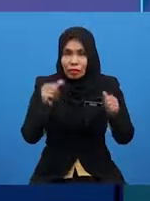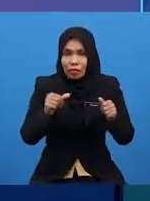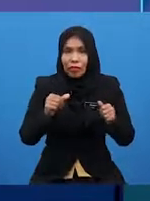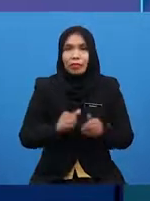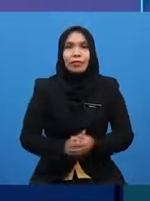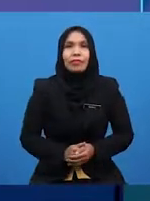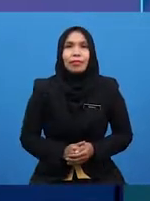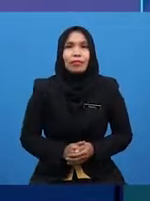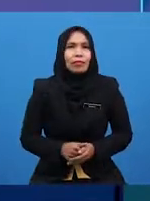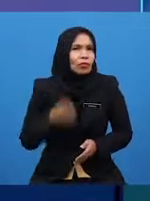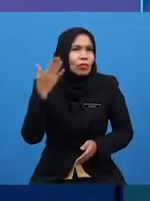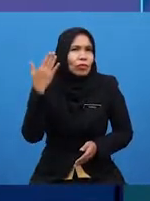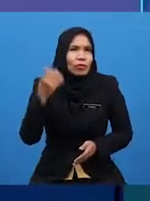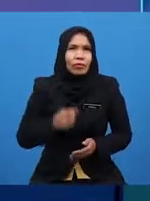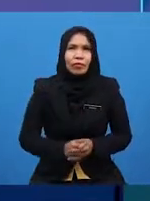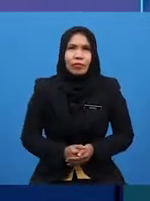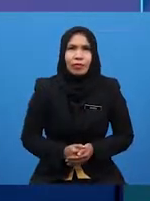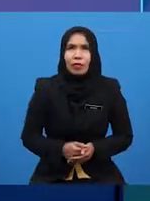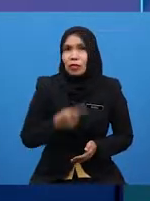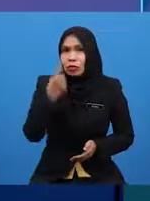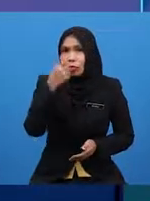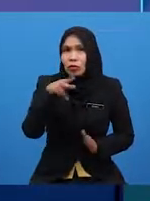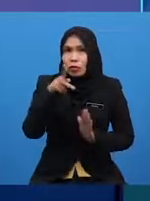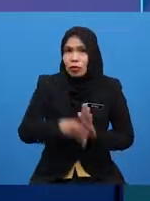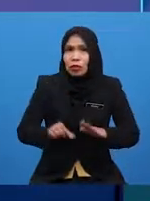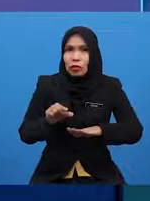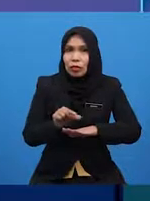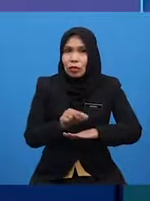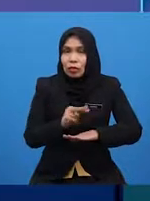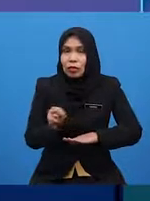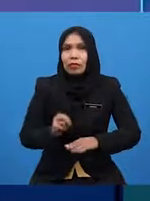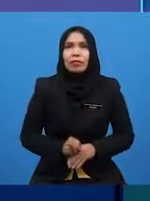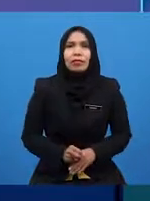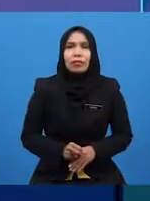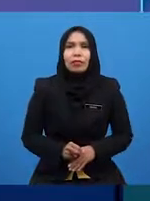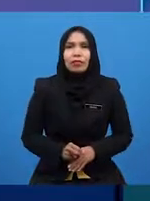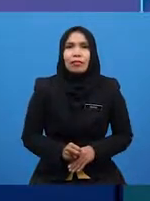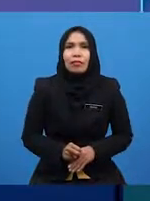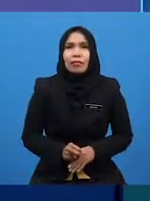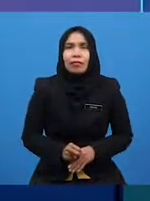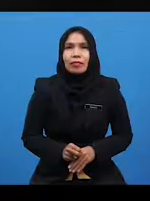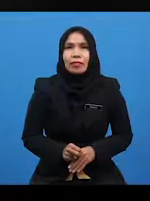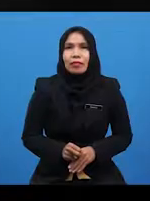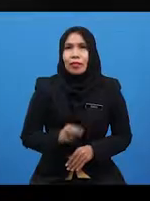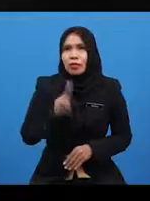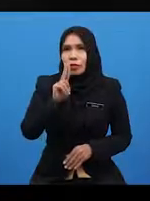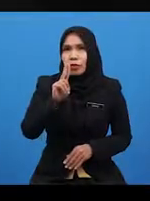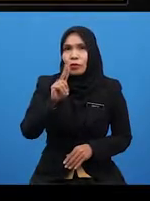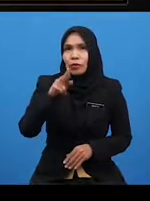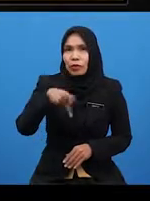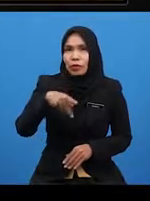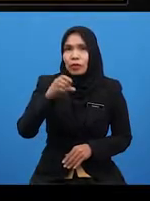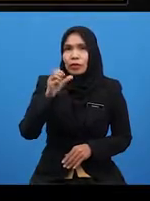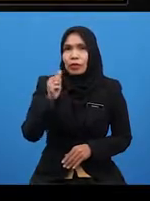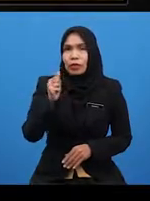bentuk-bentuk berunsur magik untuk kegunaan upacara ritual yang membabitkan adat dan kepercayaan mereka.